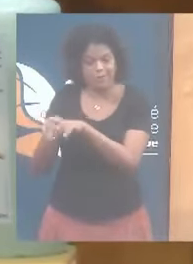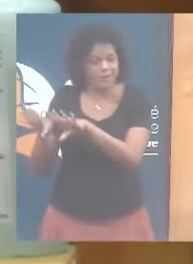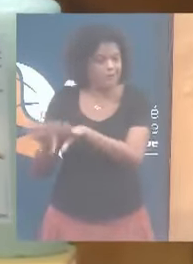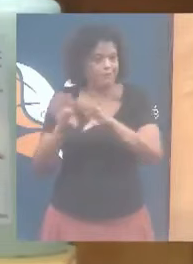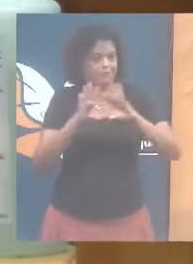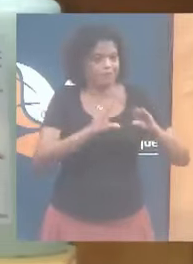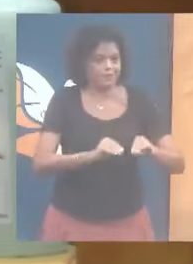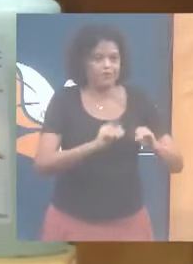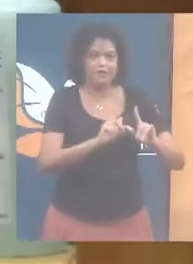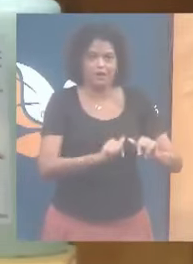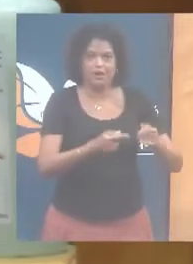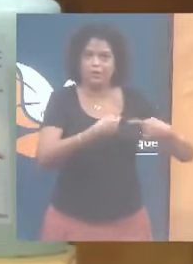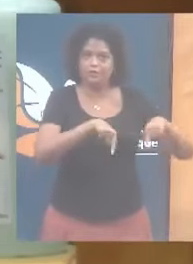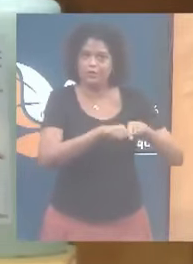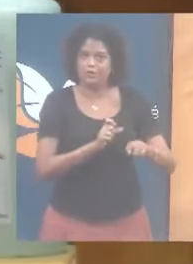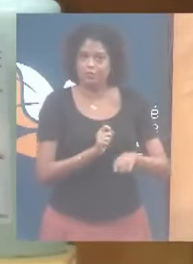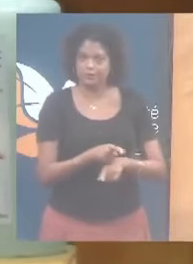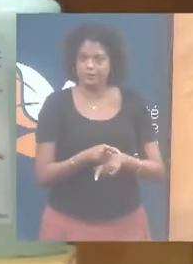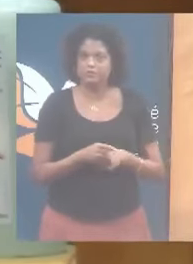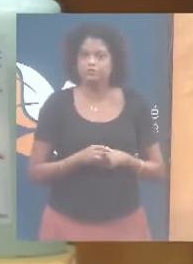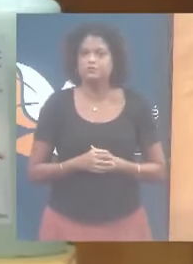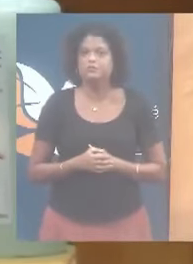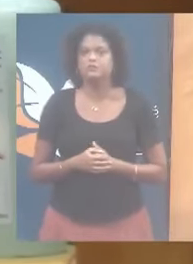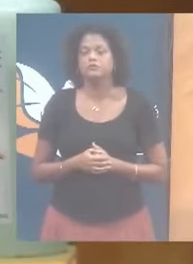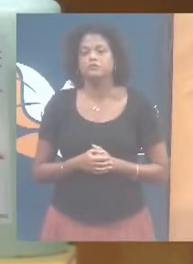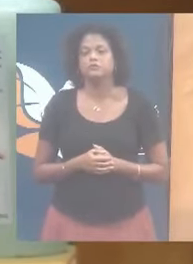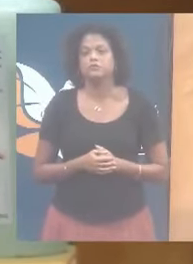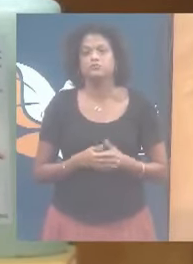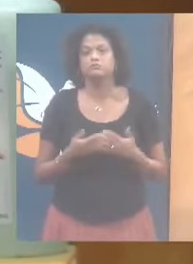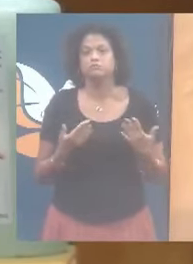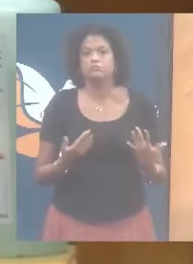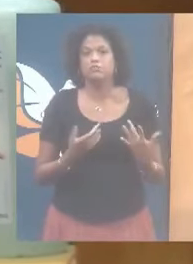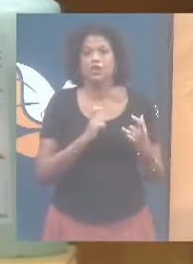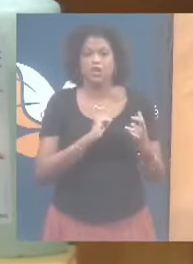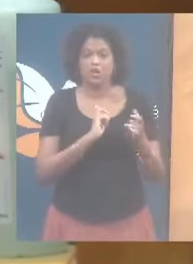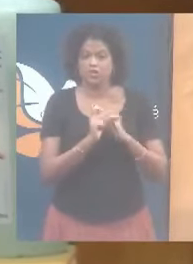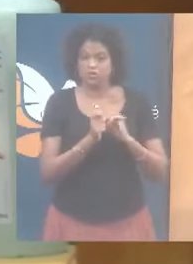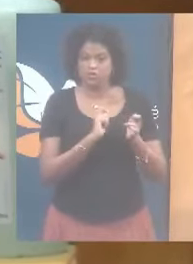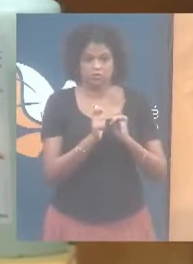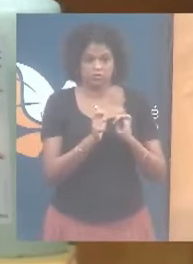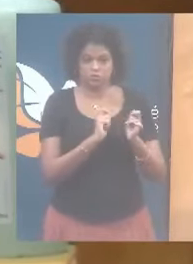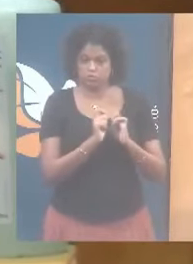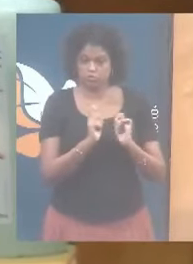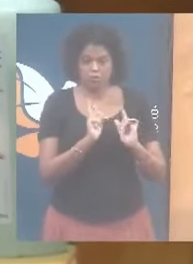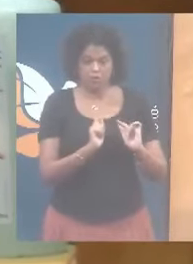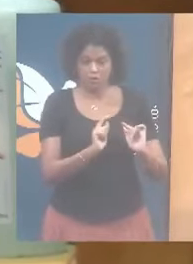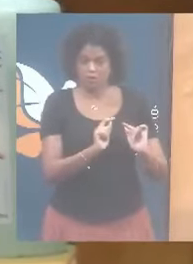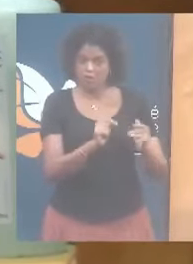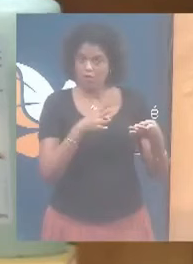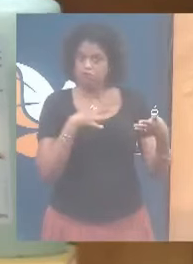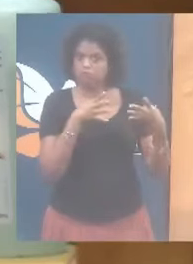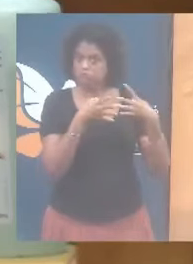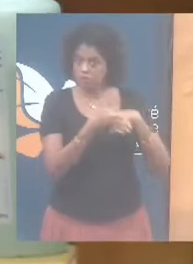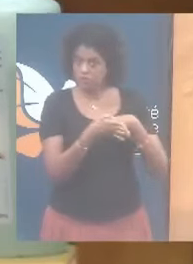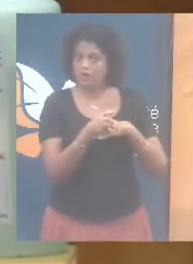de tous les groupes. Et les discussions se passent dans la transparence.